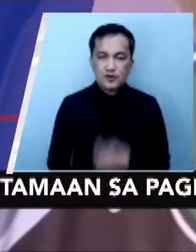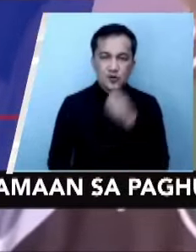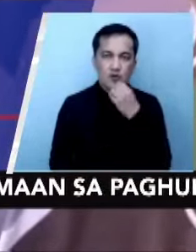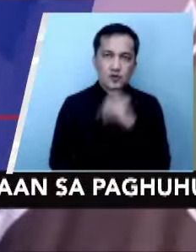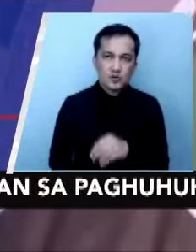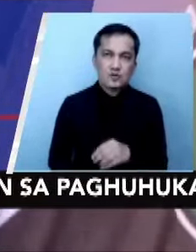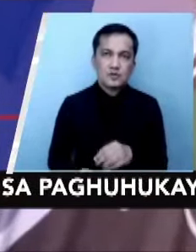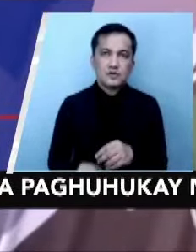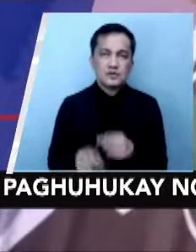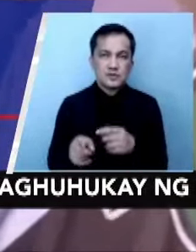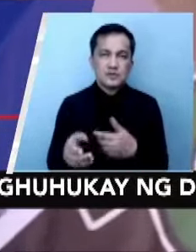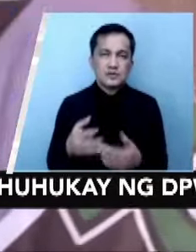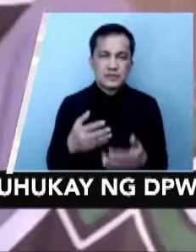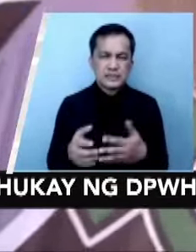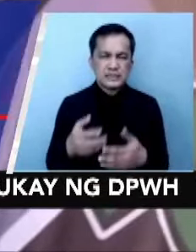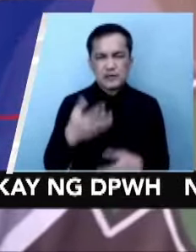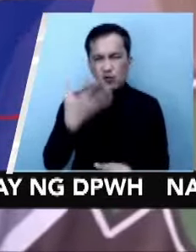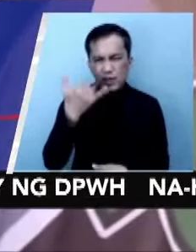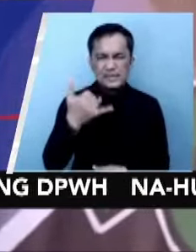tagilinit mo. Tekin lang, ipabugnaw.